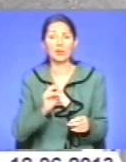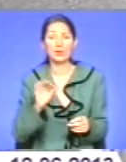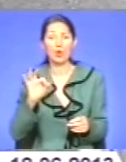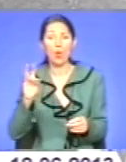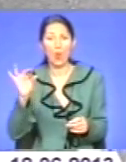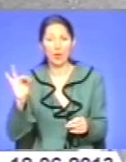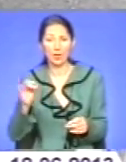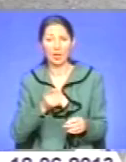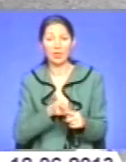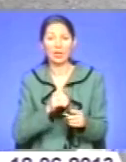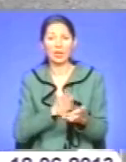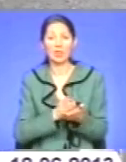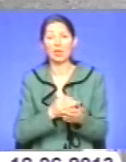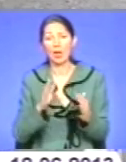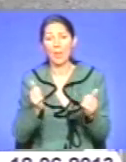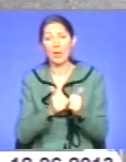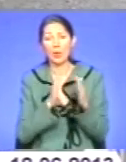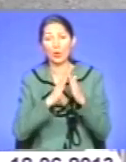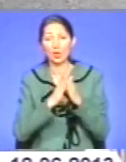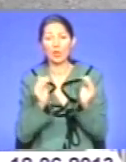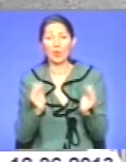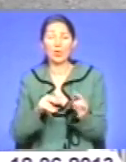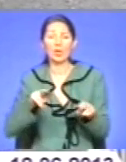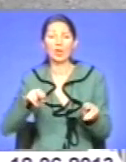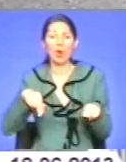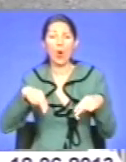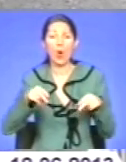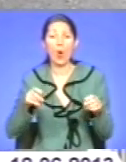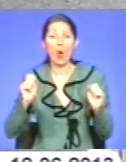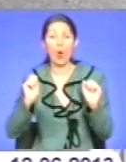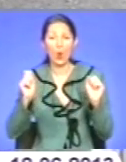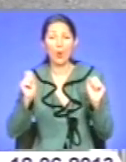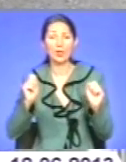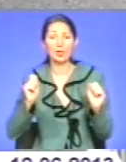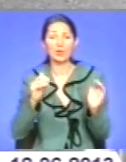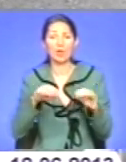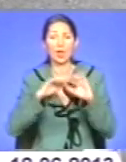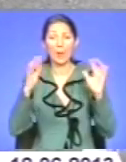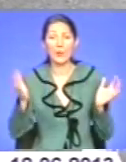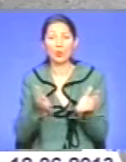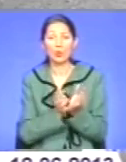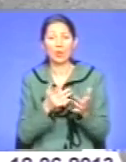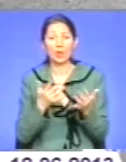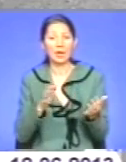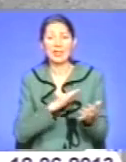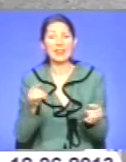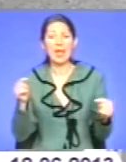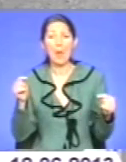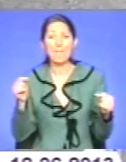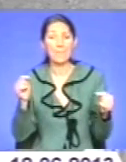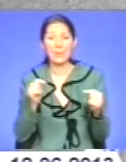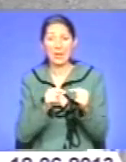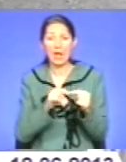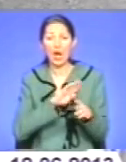територіях, маленькі качельки, гойдалочки, різні надувні там батутики, вони не підлягають